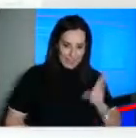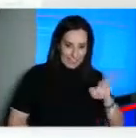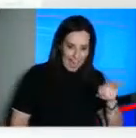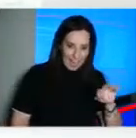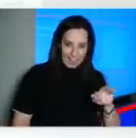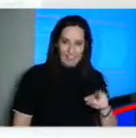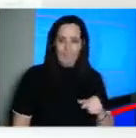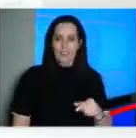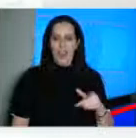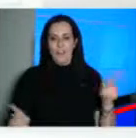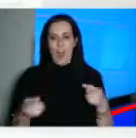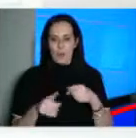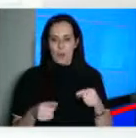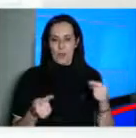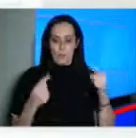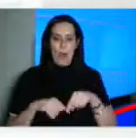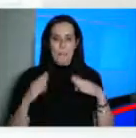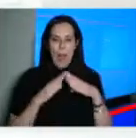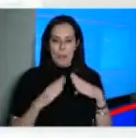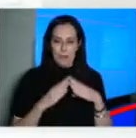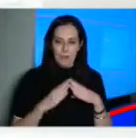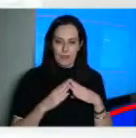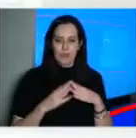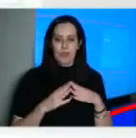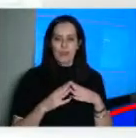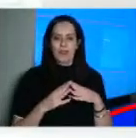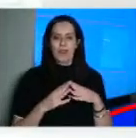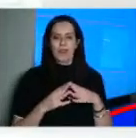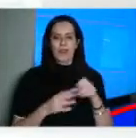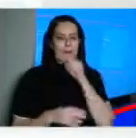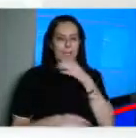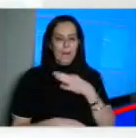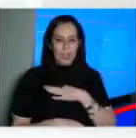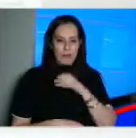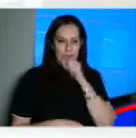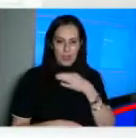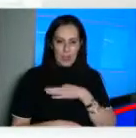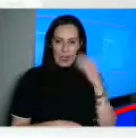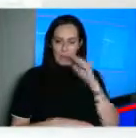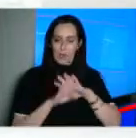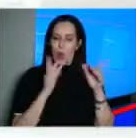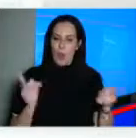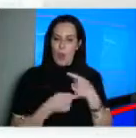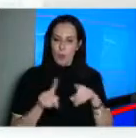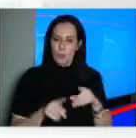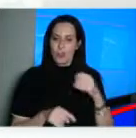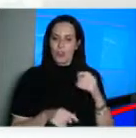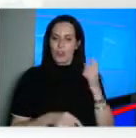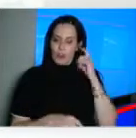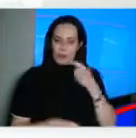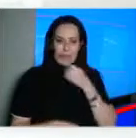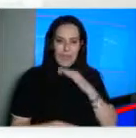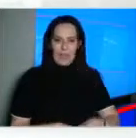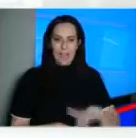בעיראק, והמוזיקה באה מהבית, מיוסף זערו, סבא רבא שלי. סבא רבא שלך. שלמדתי את כל המוזיקה שלו, שמעתי אותה מגיל